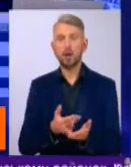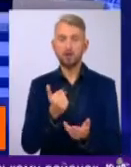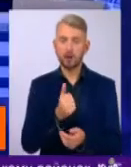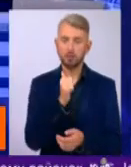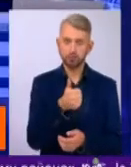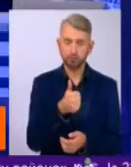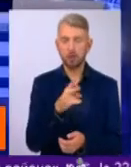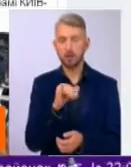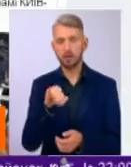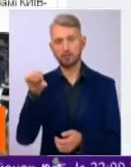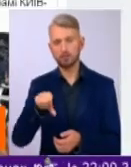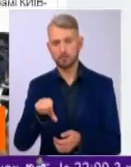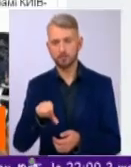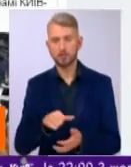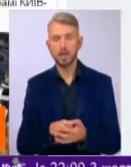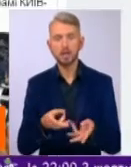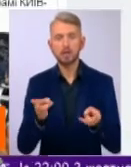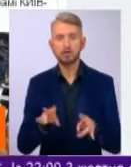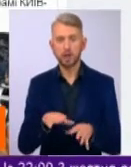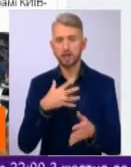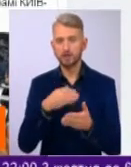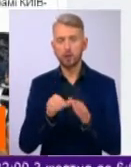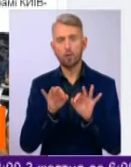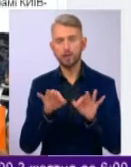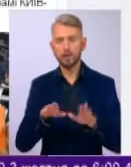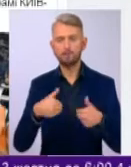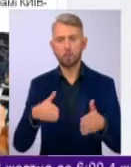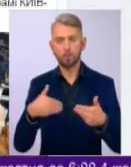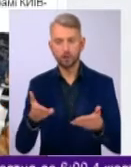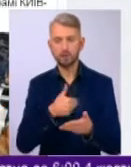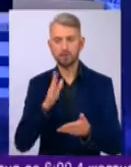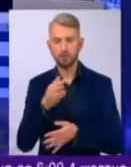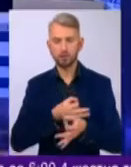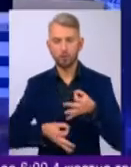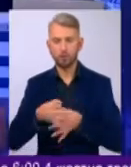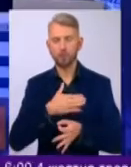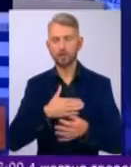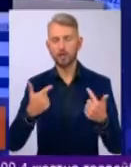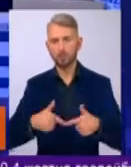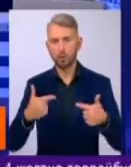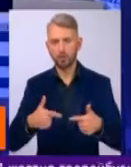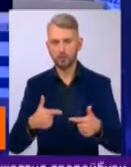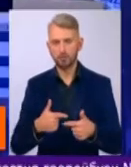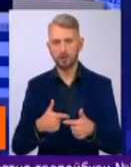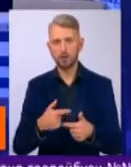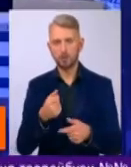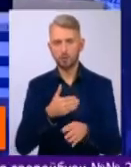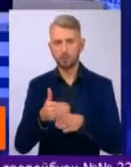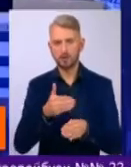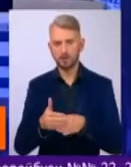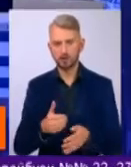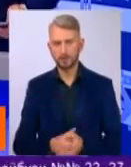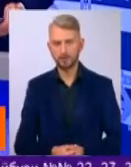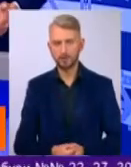лайк, ні, дизлайк. Залишайте свої коментарі і пропозиції. Ми їх обговоримо із гостями нашої студії трохи